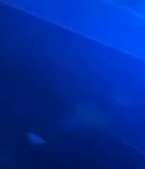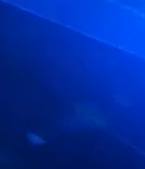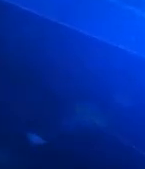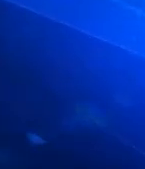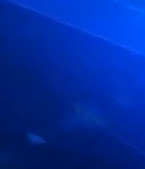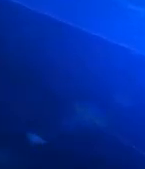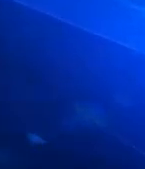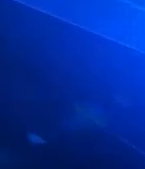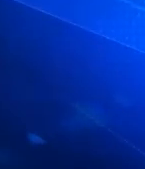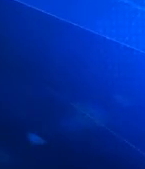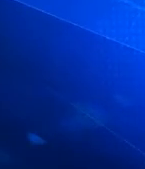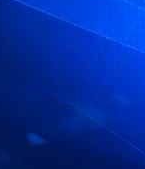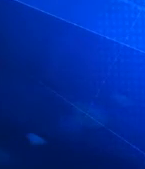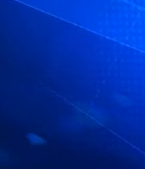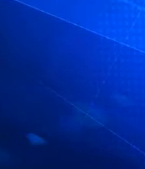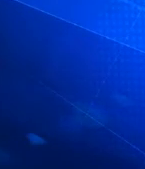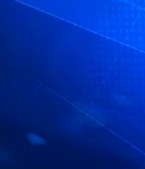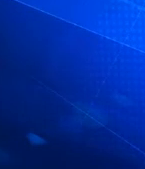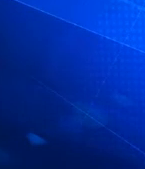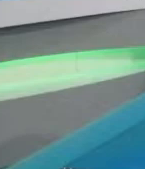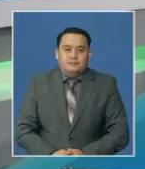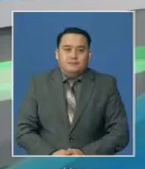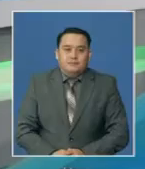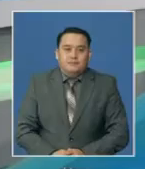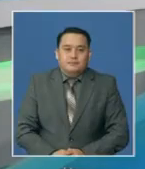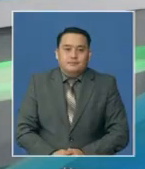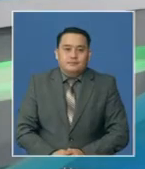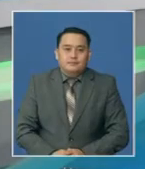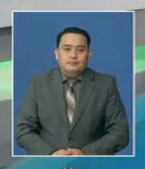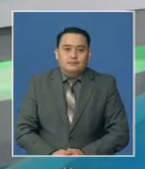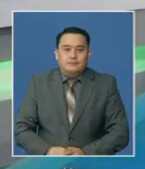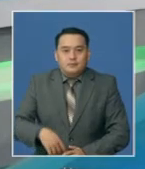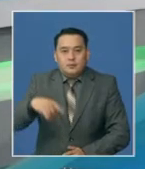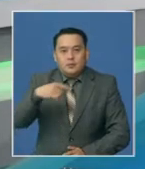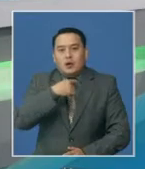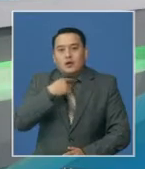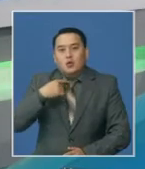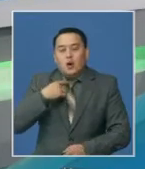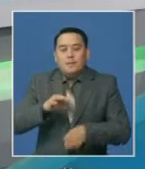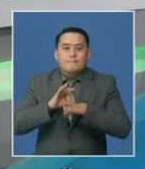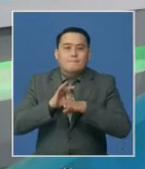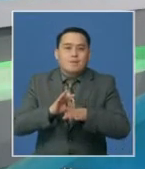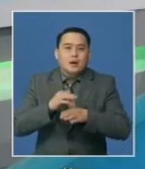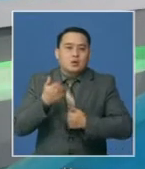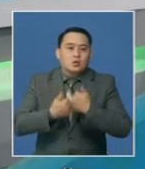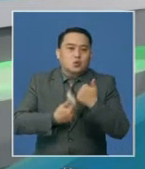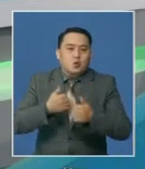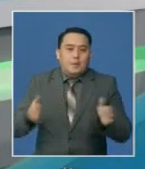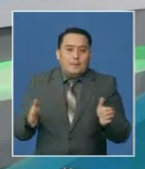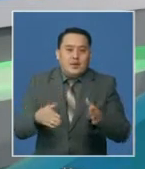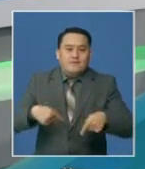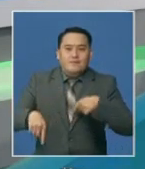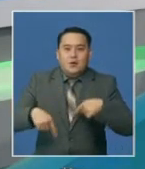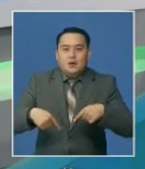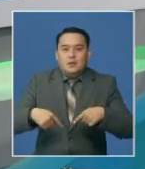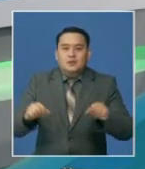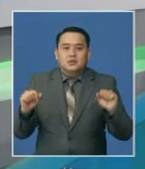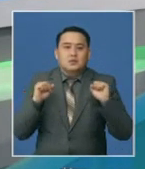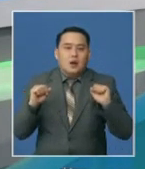президента, который взял на себя ответственность за будущее нашего государства, за будущее нашего народа.